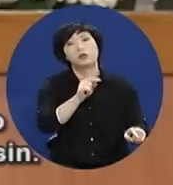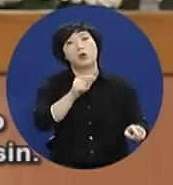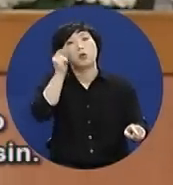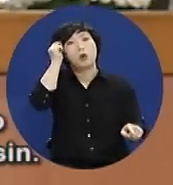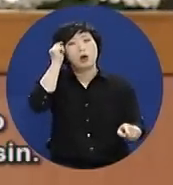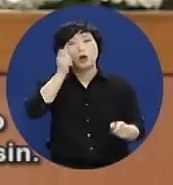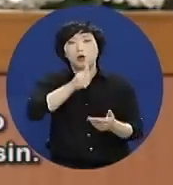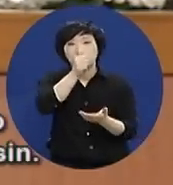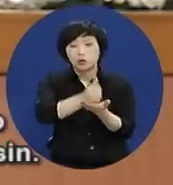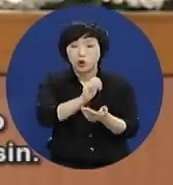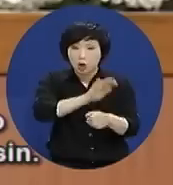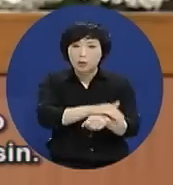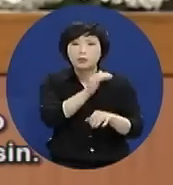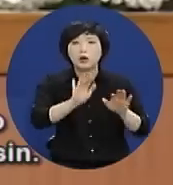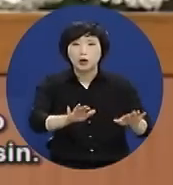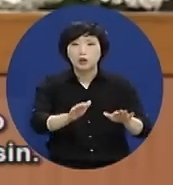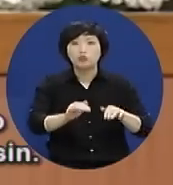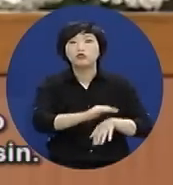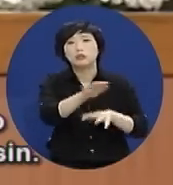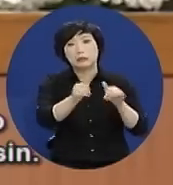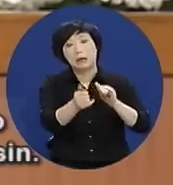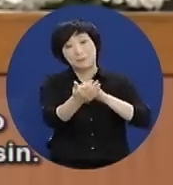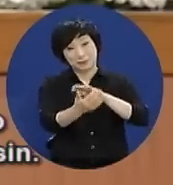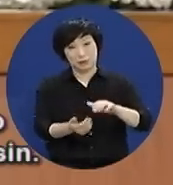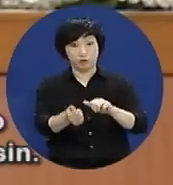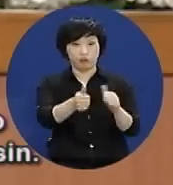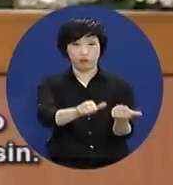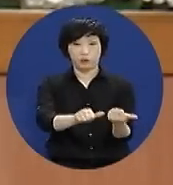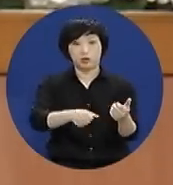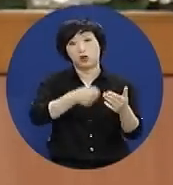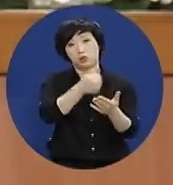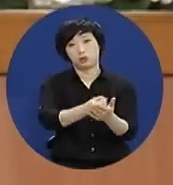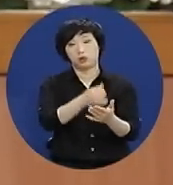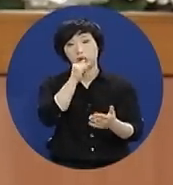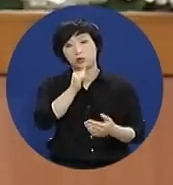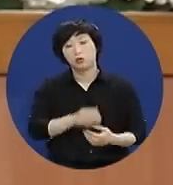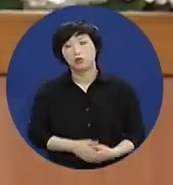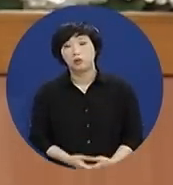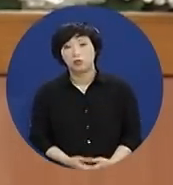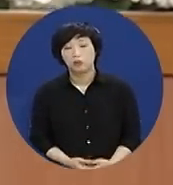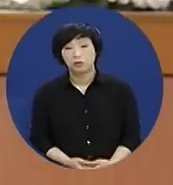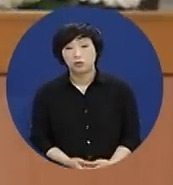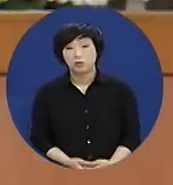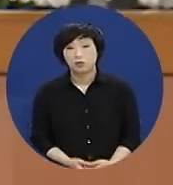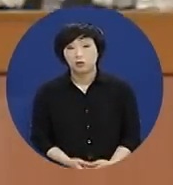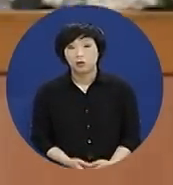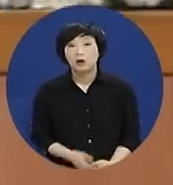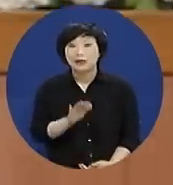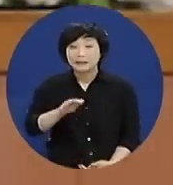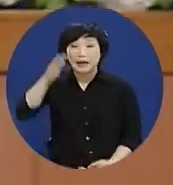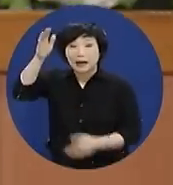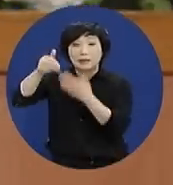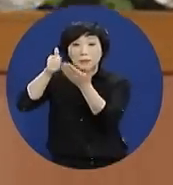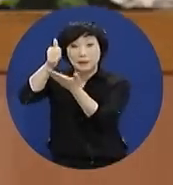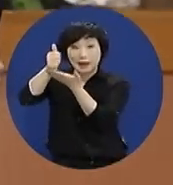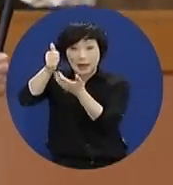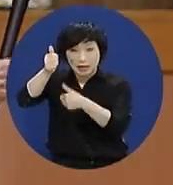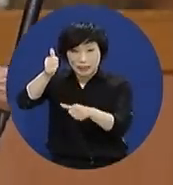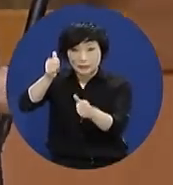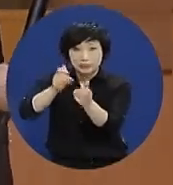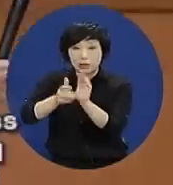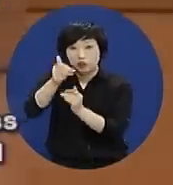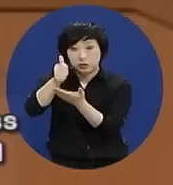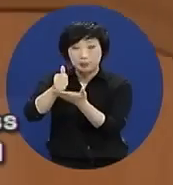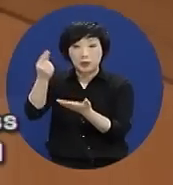罪によって生まれたので地獄ですこのように私たちは最と罪とによって既に死んでいたものでし